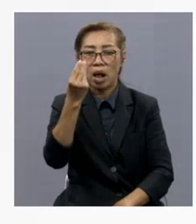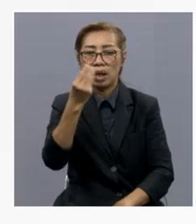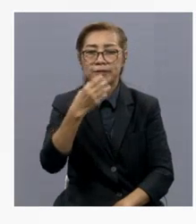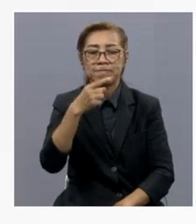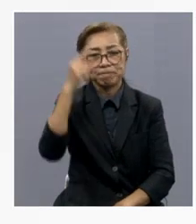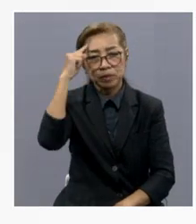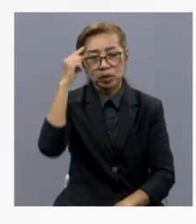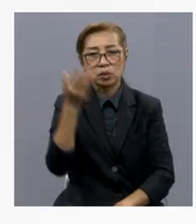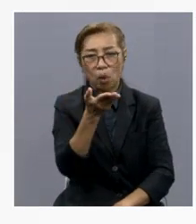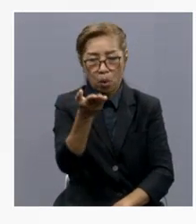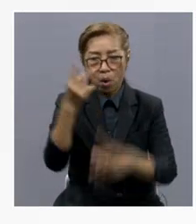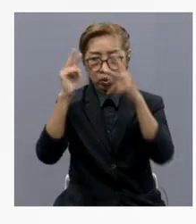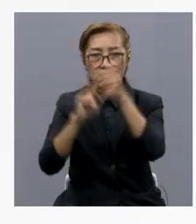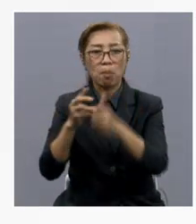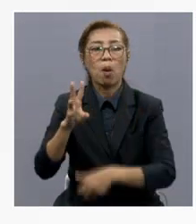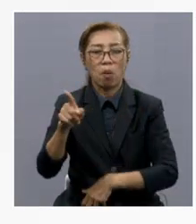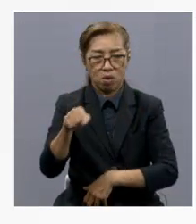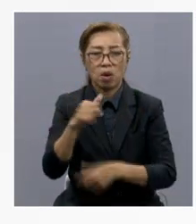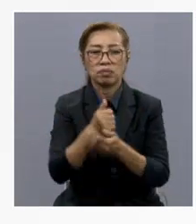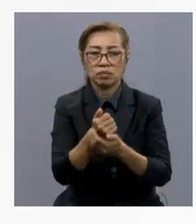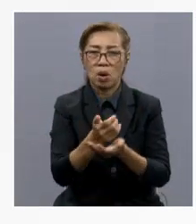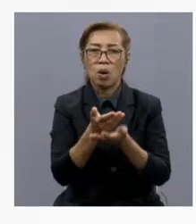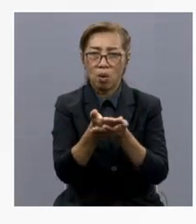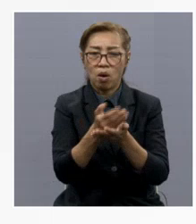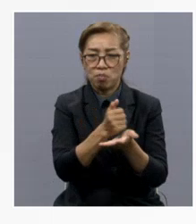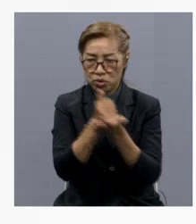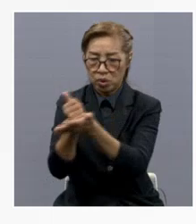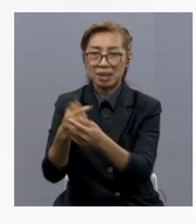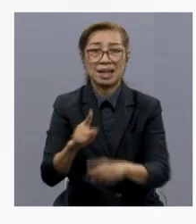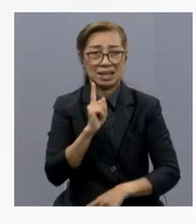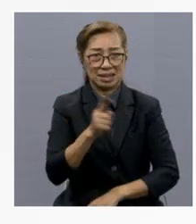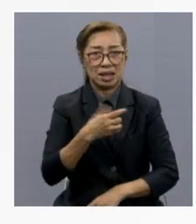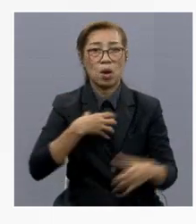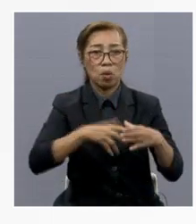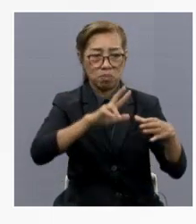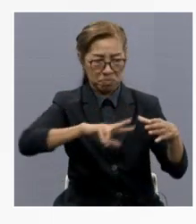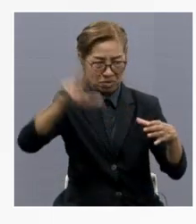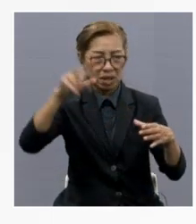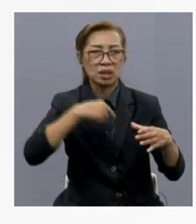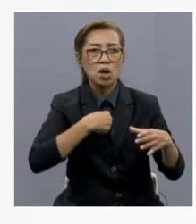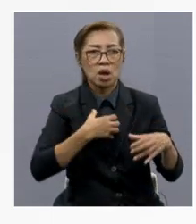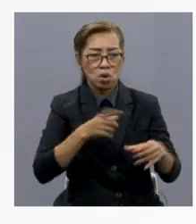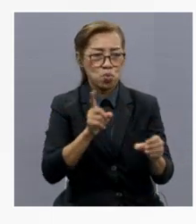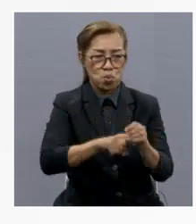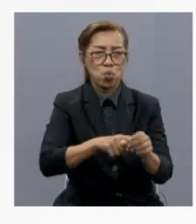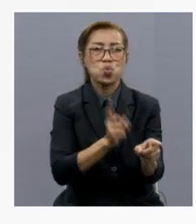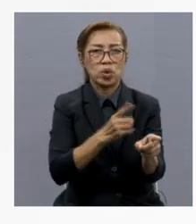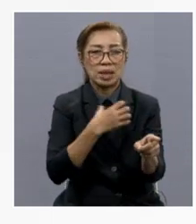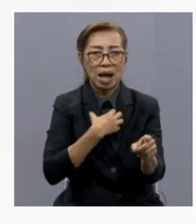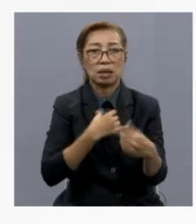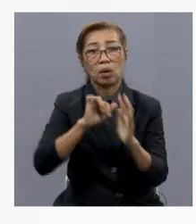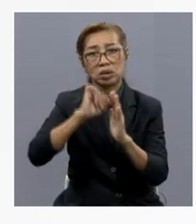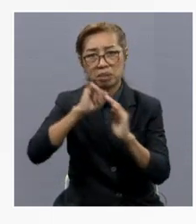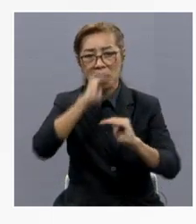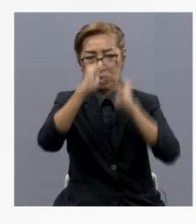วยลุงป้อมแต่เจ้าตัวก็ไม่อยากจะจากพรรครวมแผ่นดินไปแล้วก็อยากจะให้พื้นที่เชียงใหม่มีการพัฒนาเพ